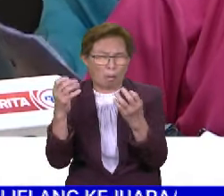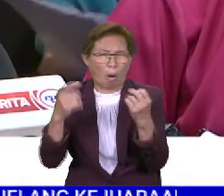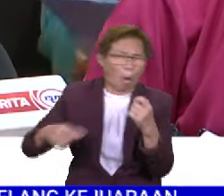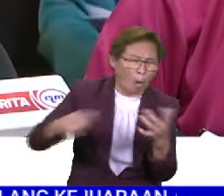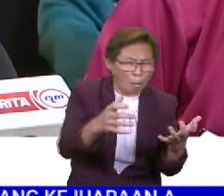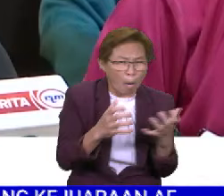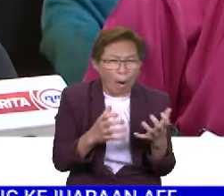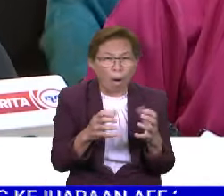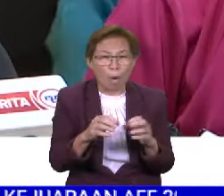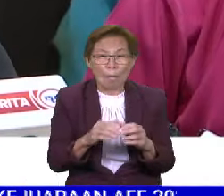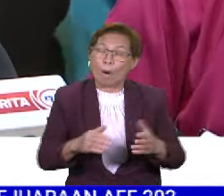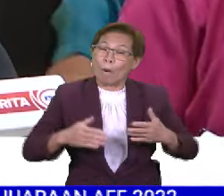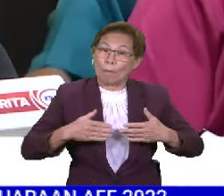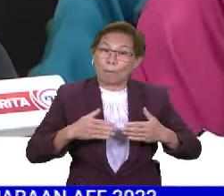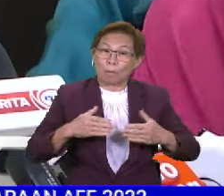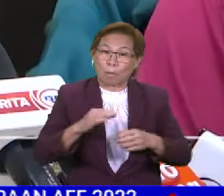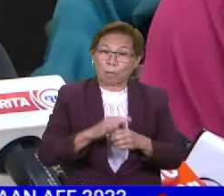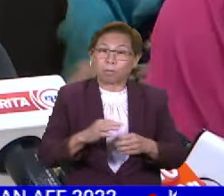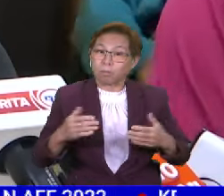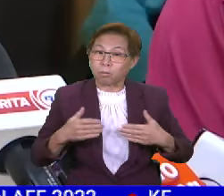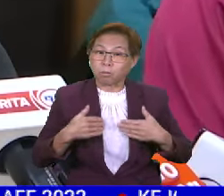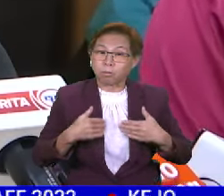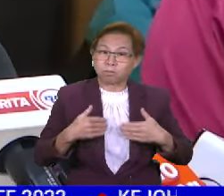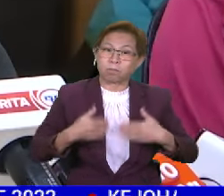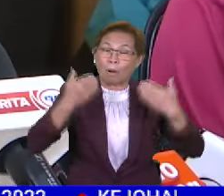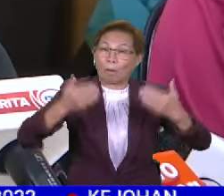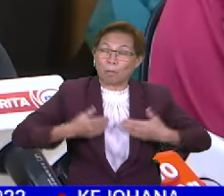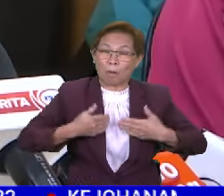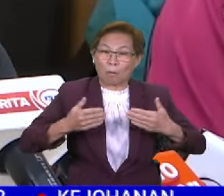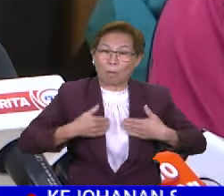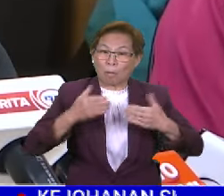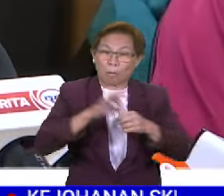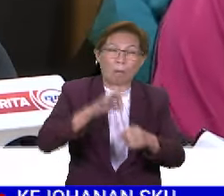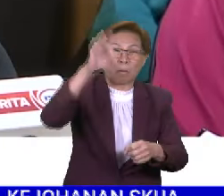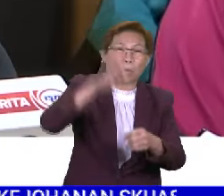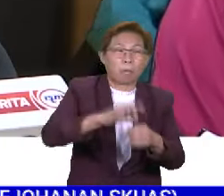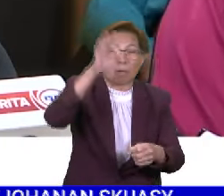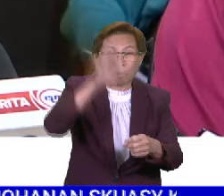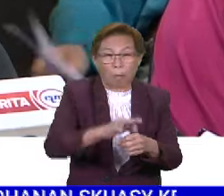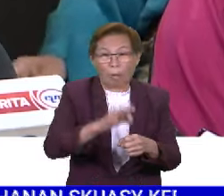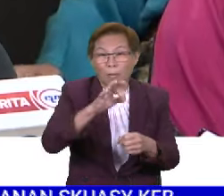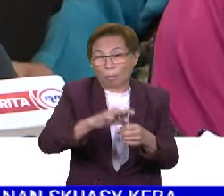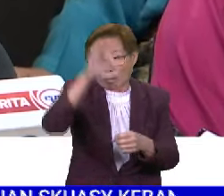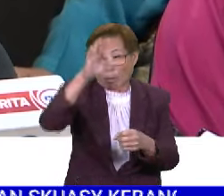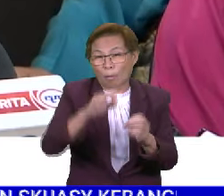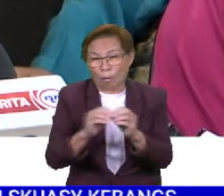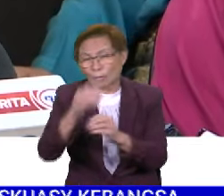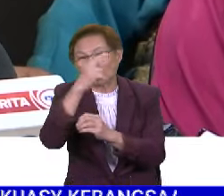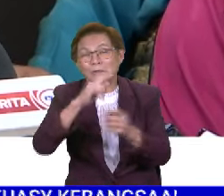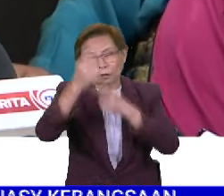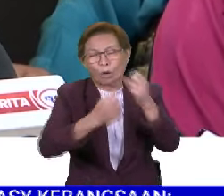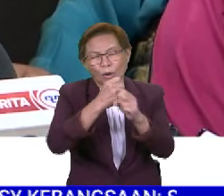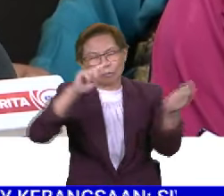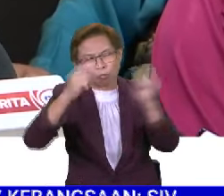mengibarkan slime base Wardah banyak tahu kita gak terhebat yang saya kiri tahu ini akan melakukannya bahannya besar